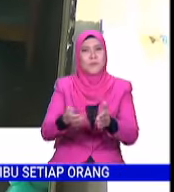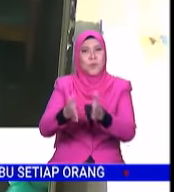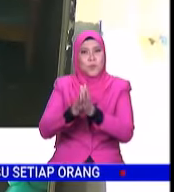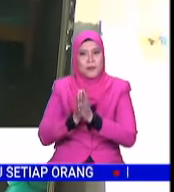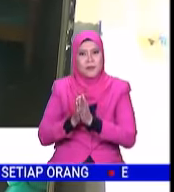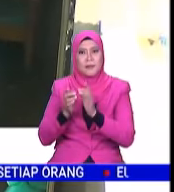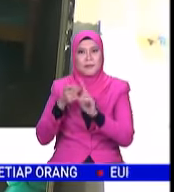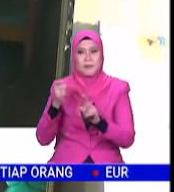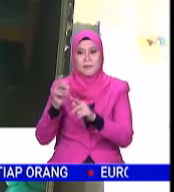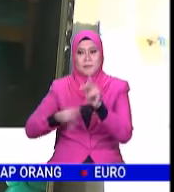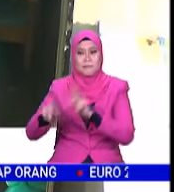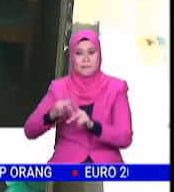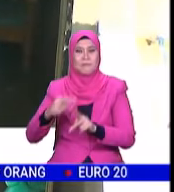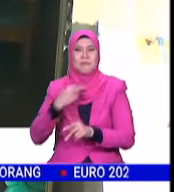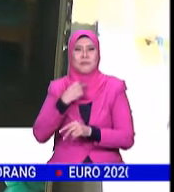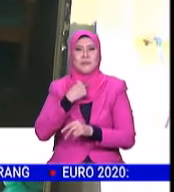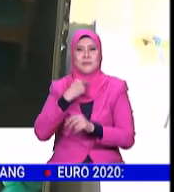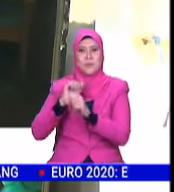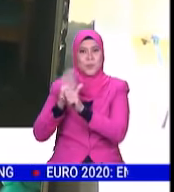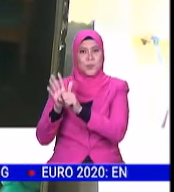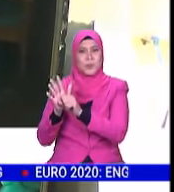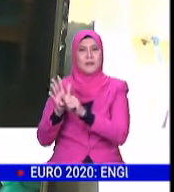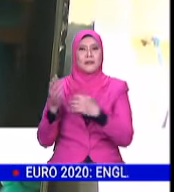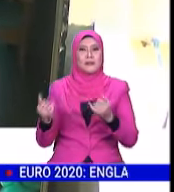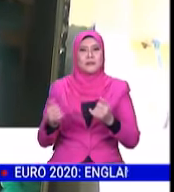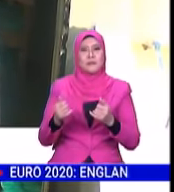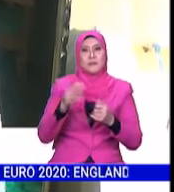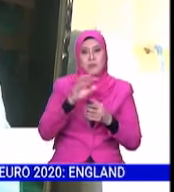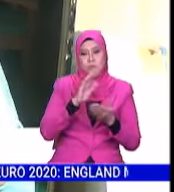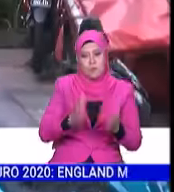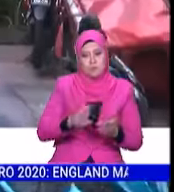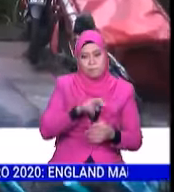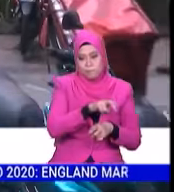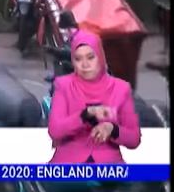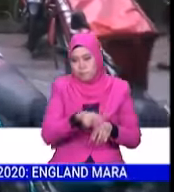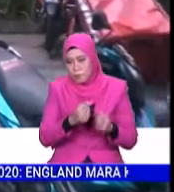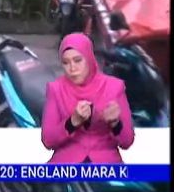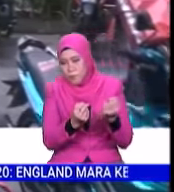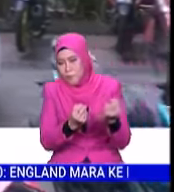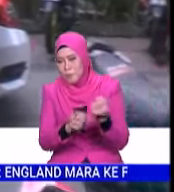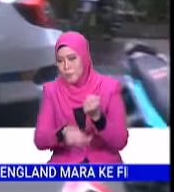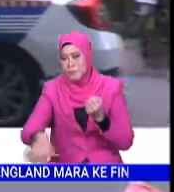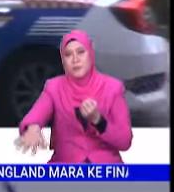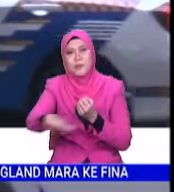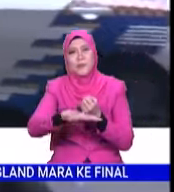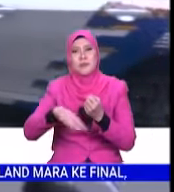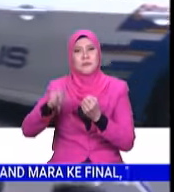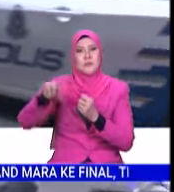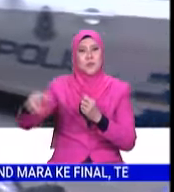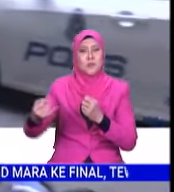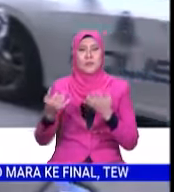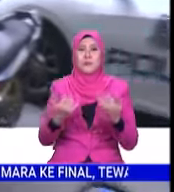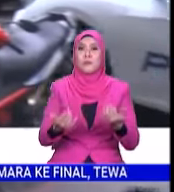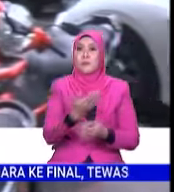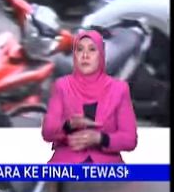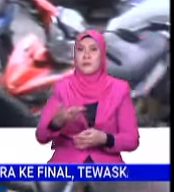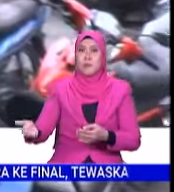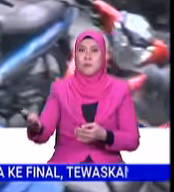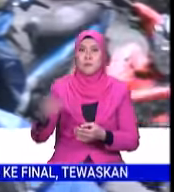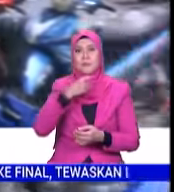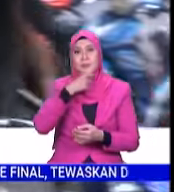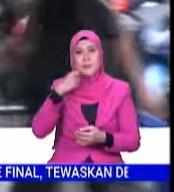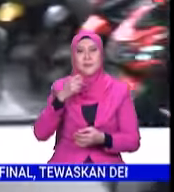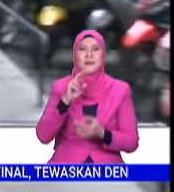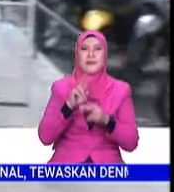permohonan daripada penduduk terjejas selain melalui rondaan anggota di sekitar Petaling Jaya. Bantuan barangan kering yang disumbangkan meliputi